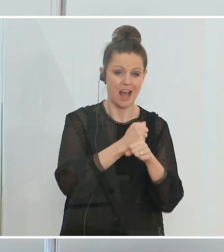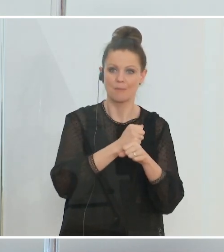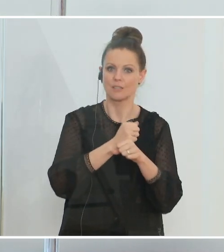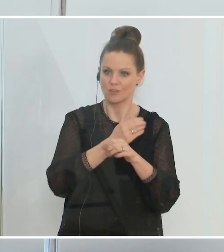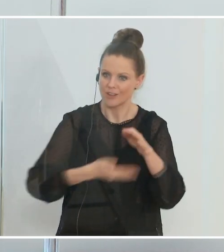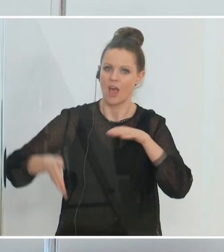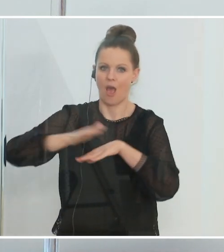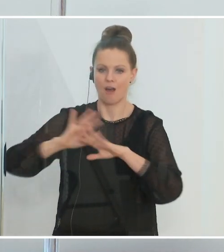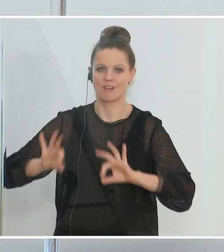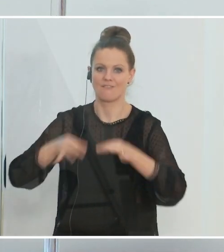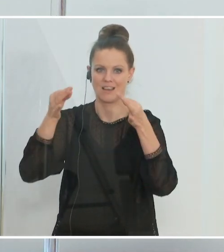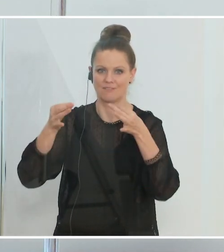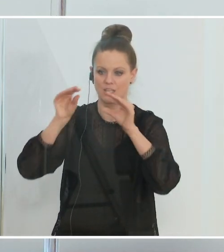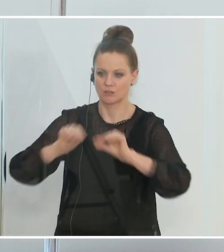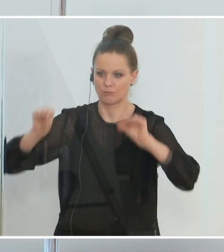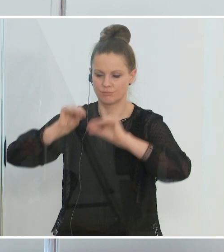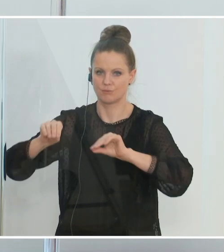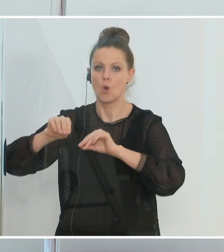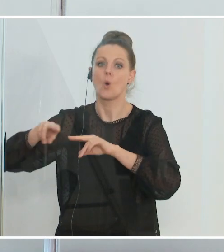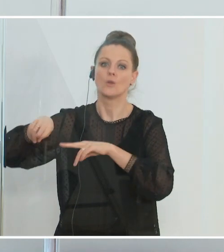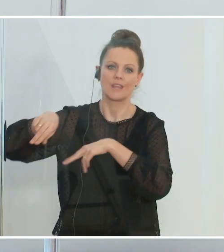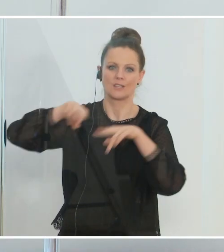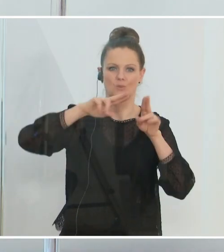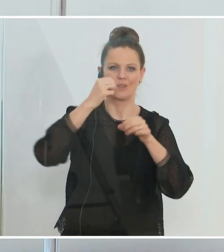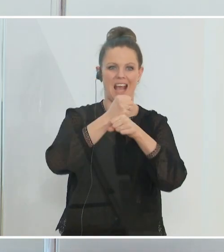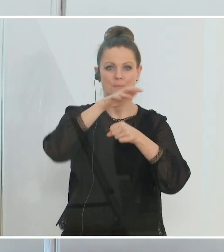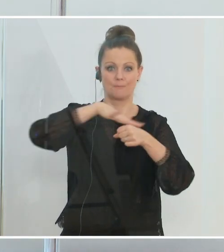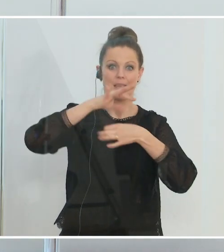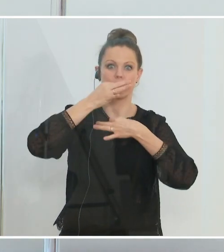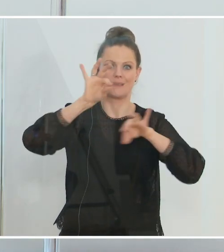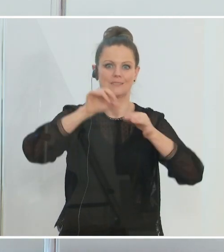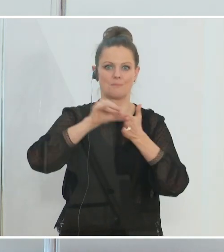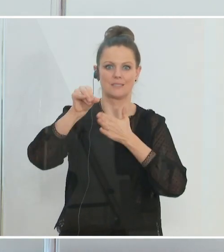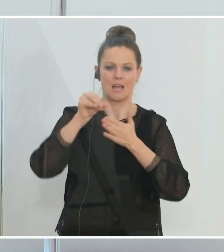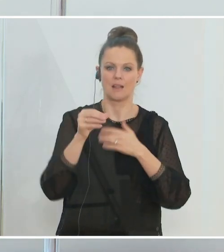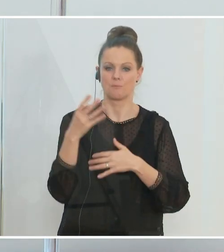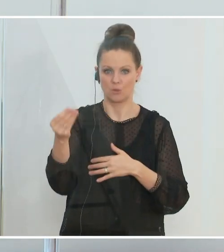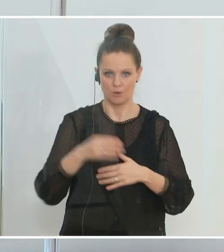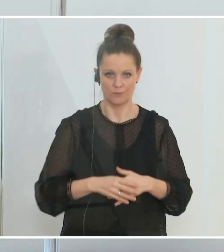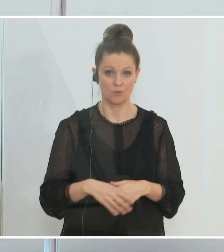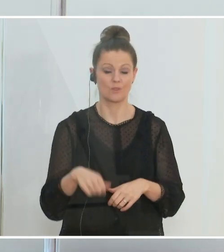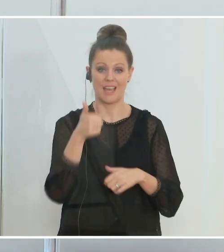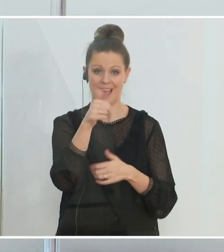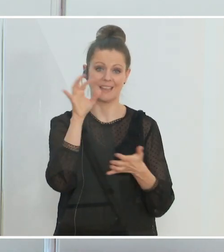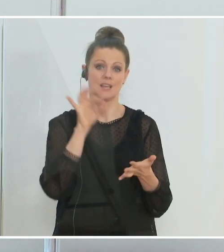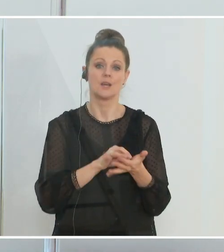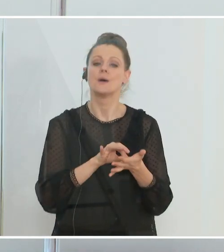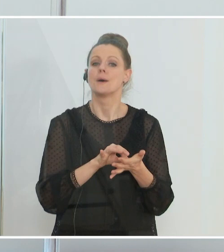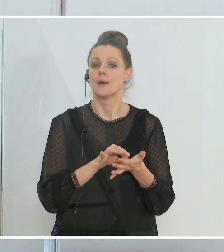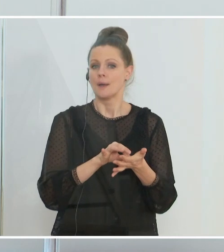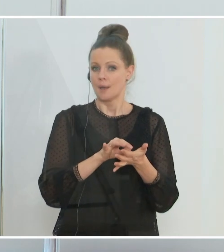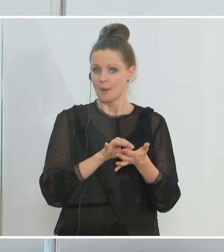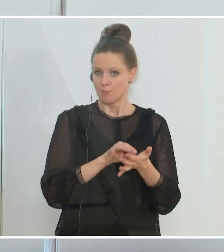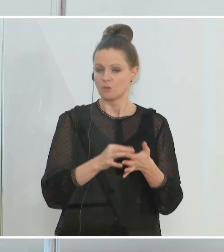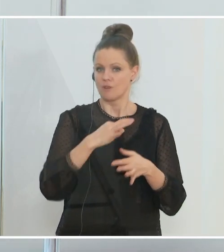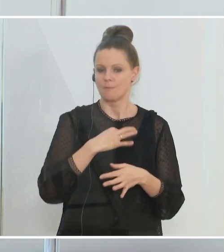Maßnahmen, um dann in besser bezahlte Branchen zu bekommen. Ja, und ein zweiter Punkt, der mir auch rund um den Equal Pay Day, vielleicht haben Sie es